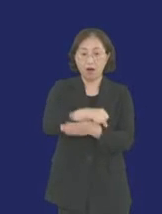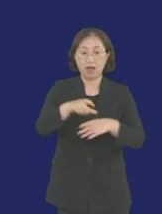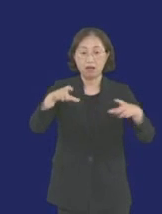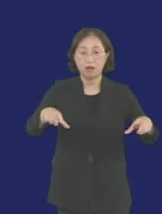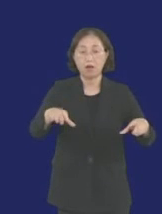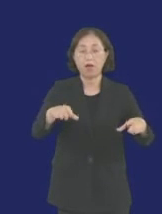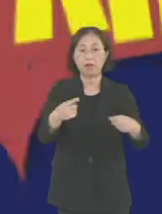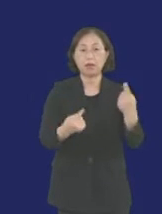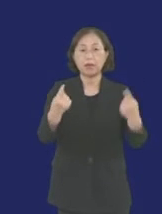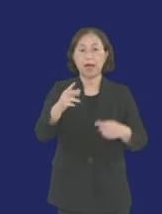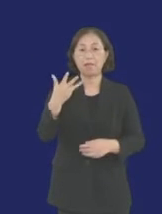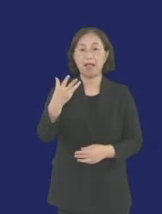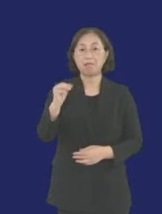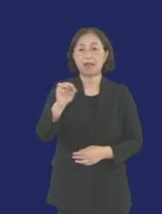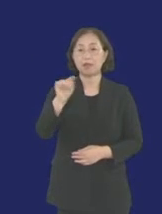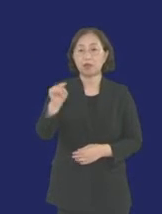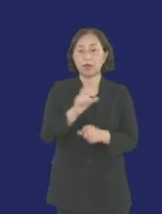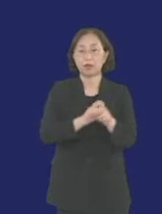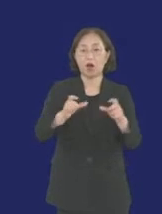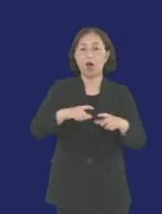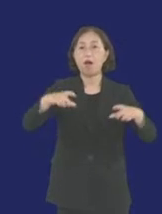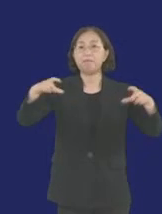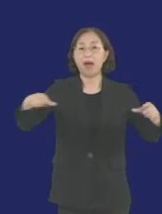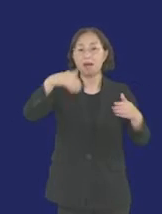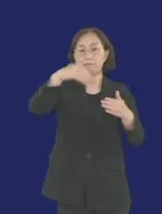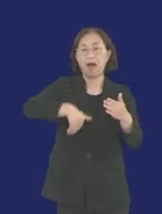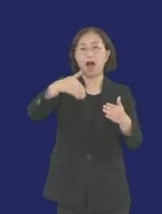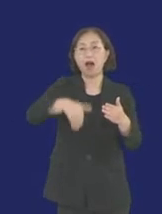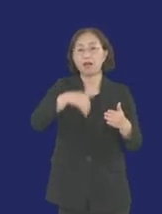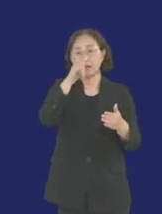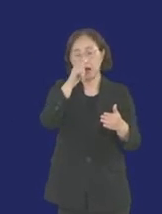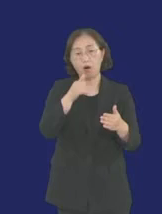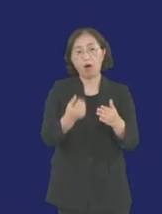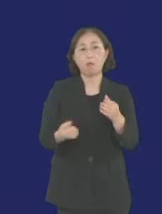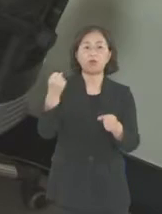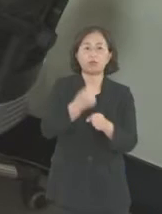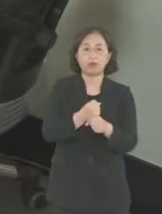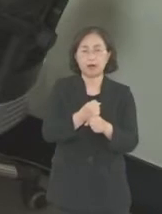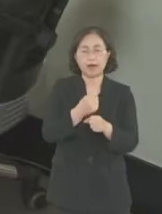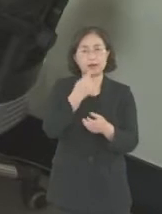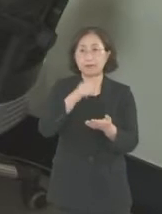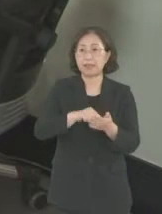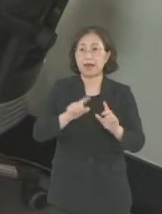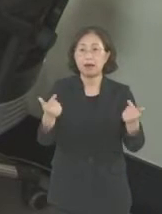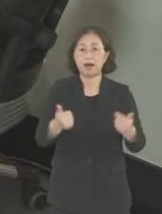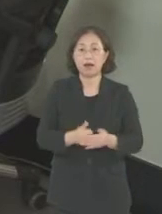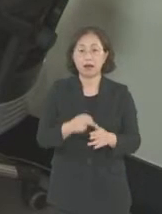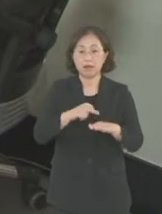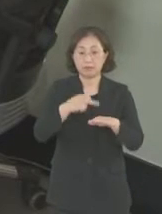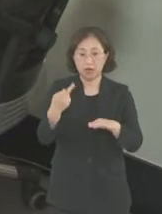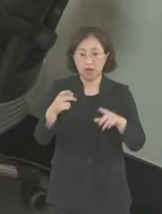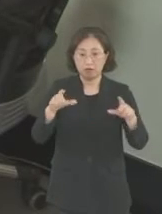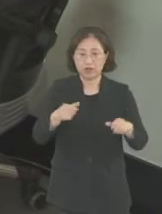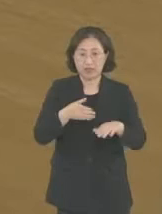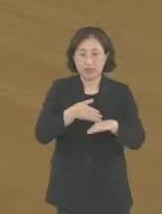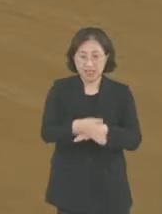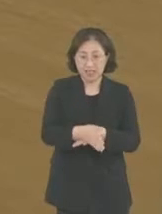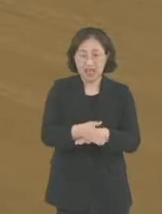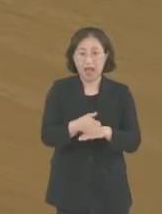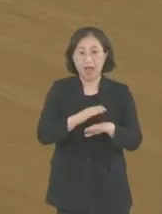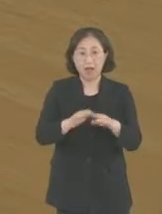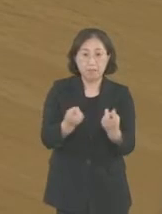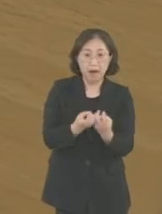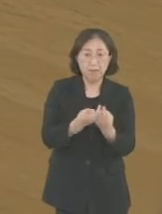8만 제곱미터나 더 채석된 점도 복구 과정을 더욱 어렵게 만들었습니다. 금산군은 늦게 대책 마련에